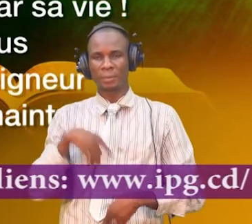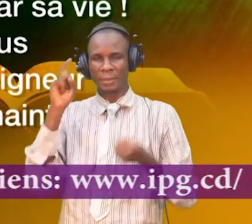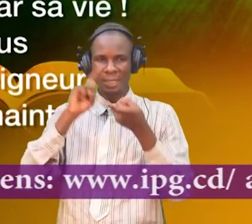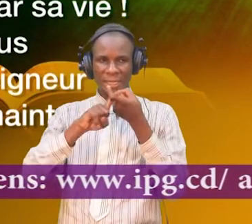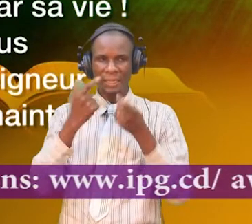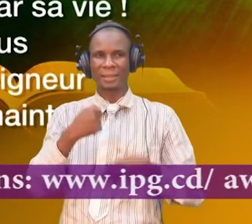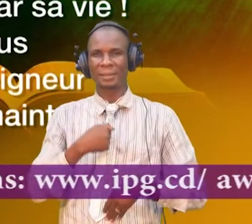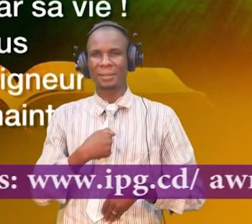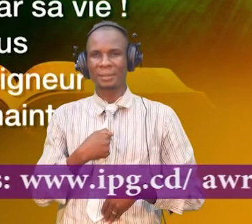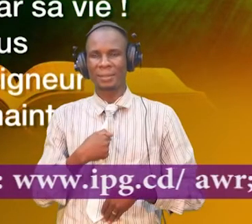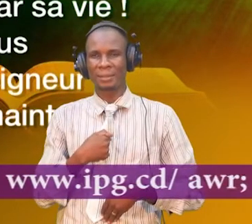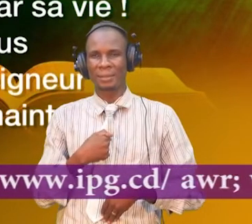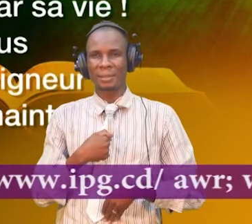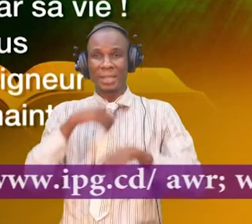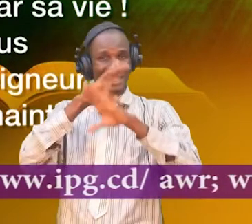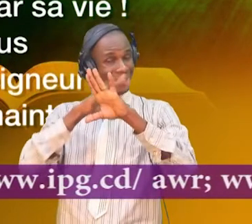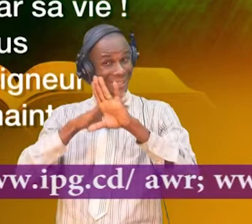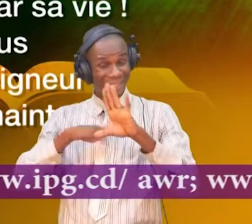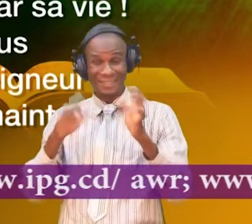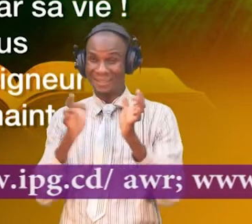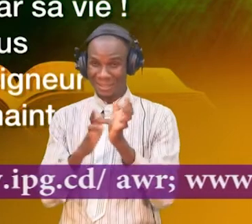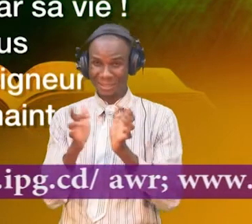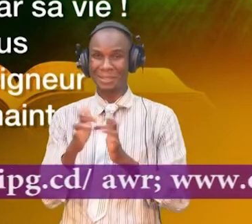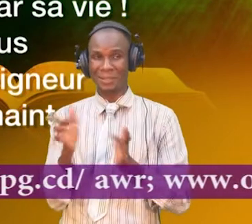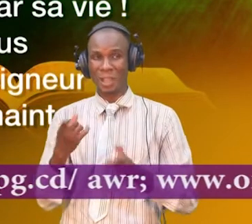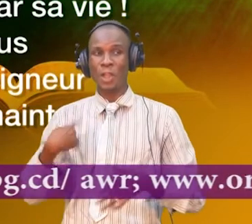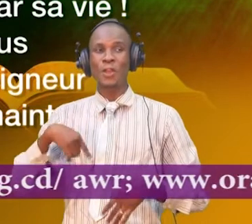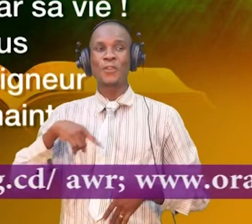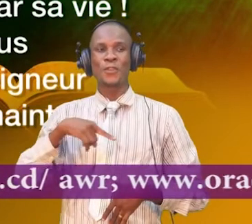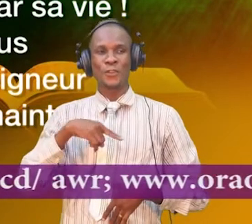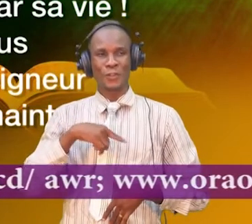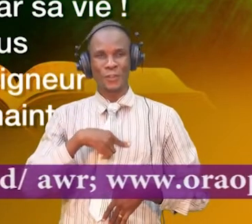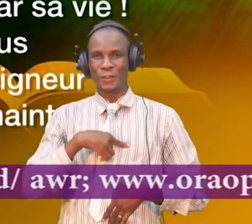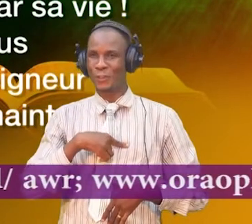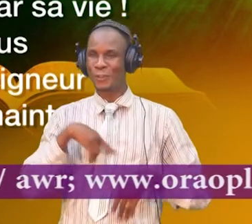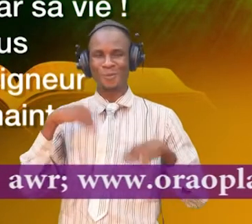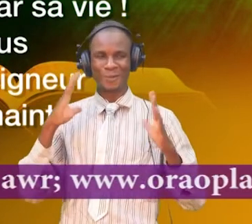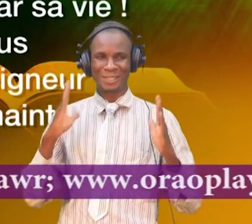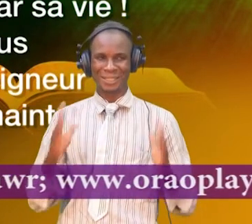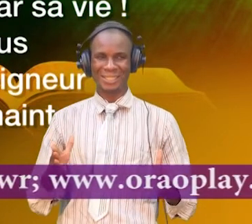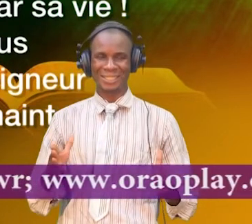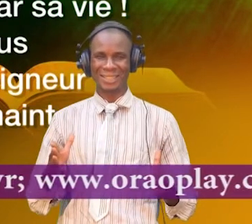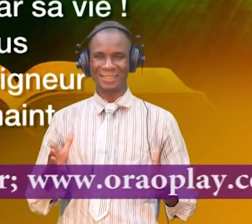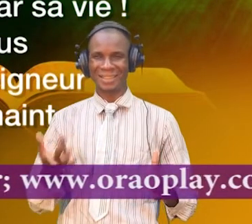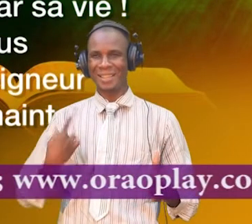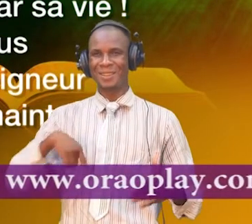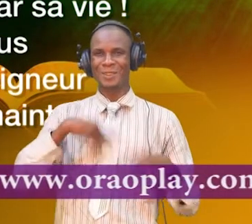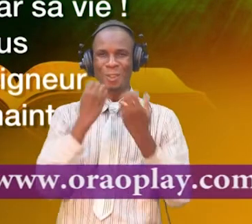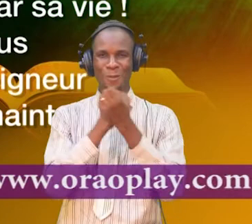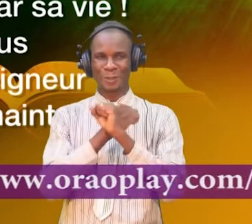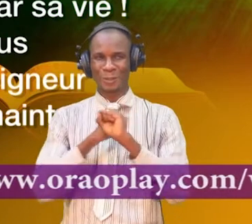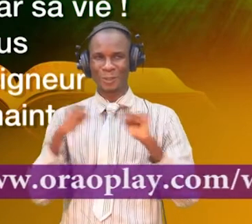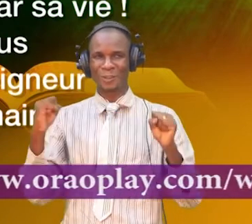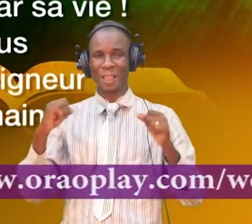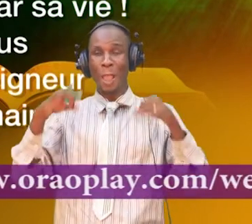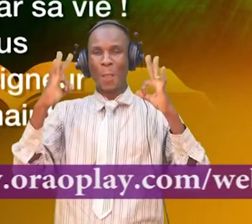Tosilaki kozongisa malisusu na boyokani na ye na nzela liwa ya mwana na ye. Boni sikawa